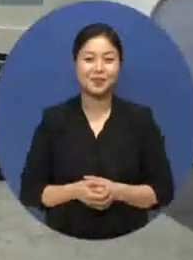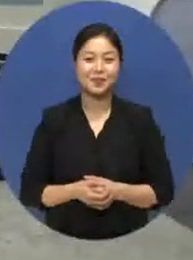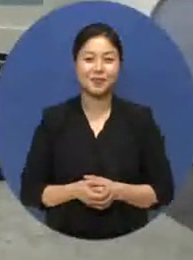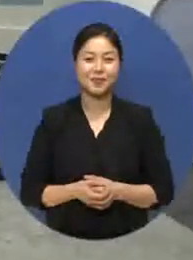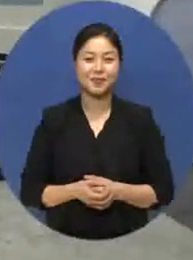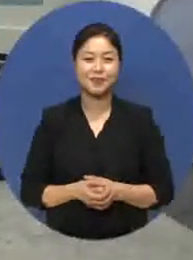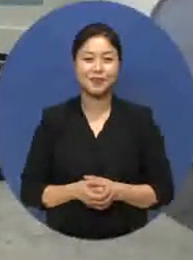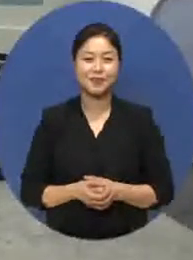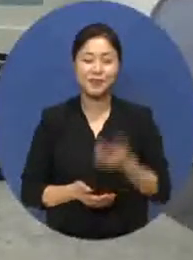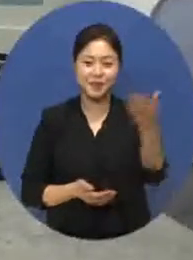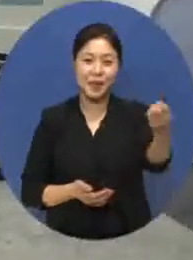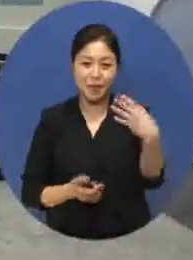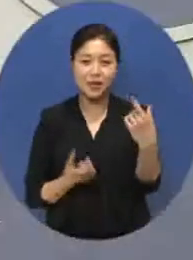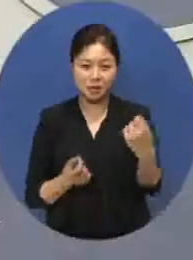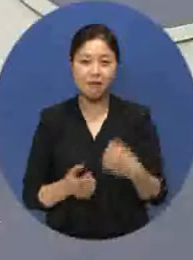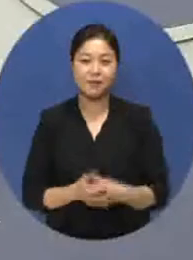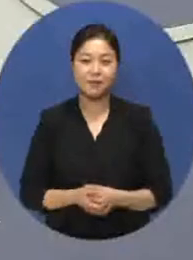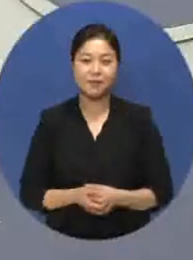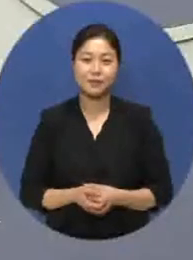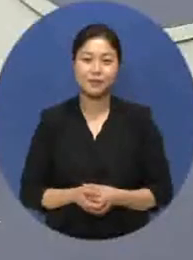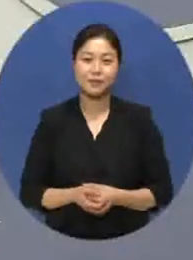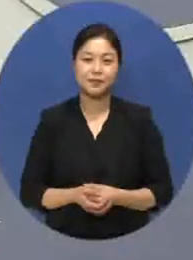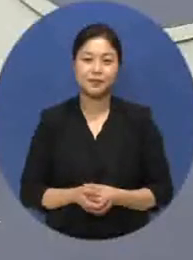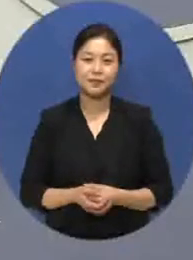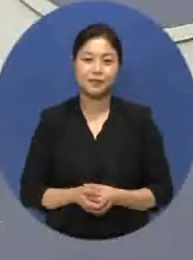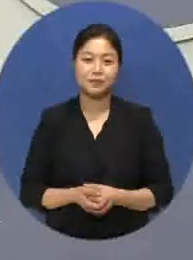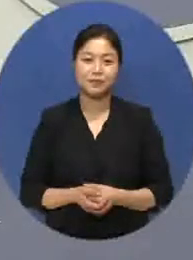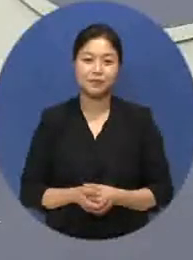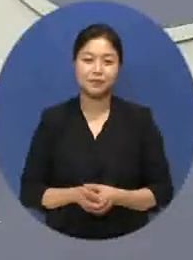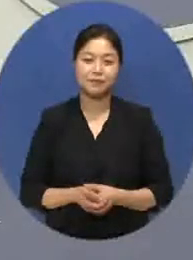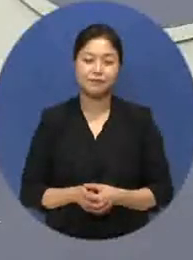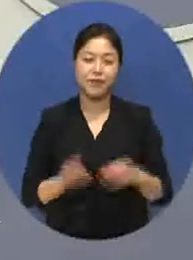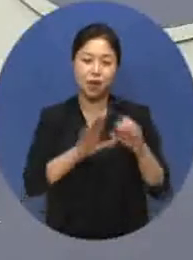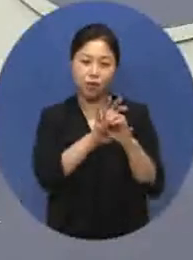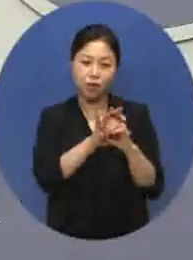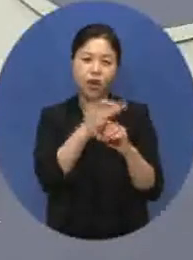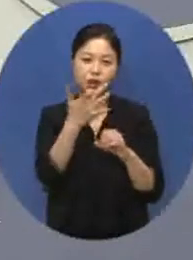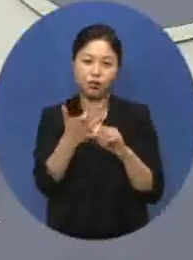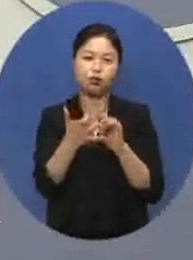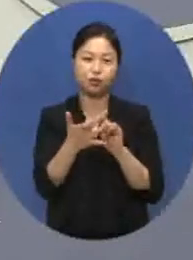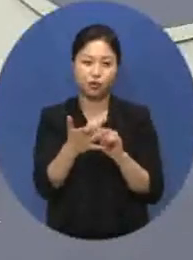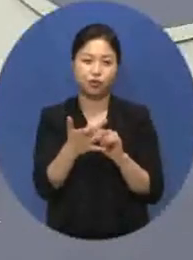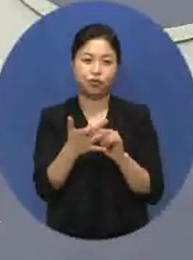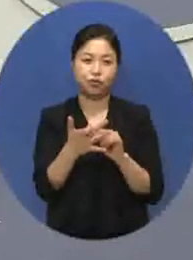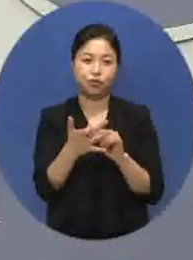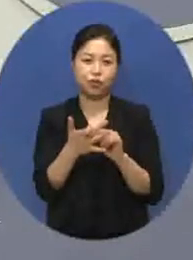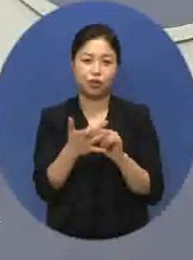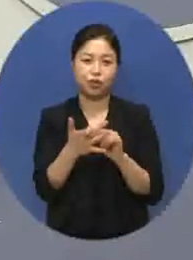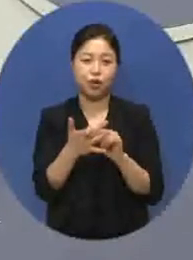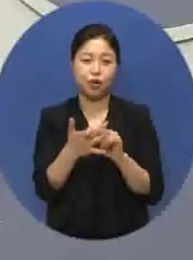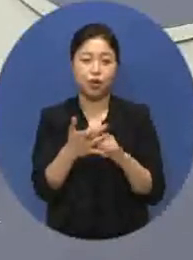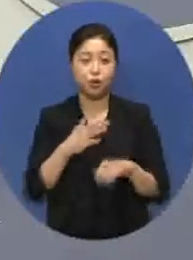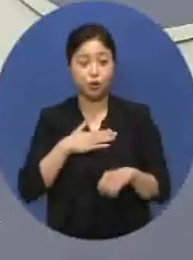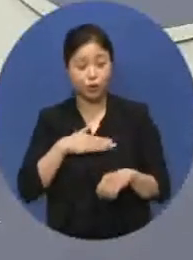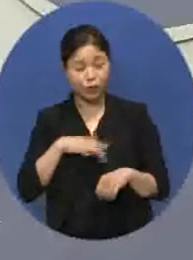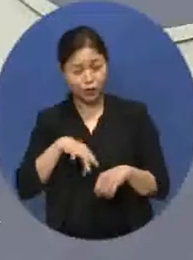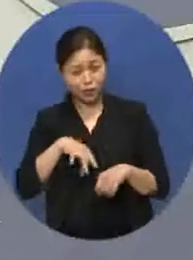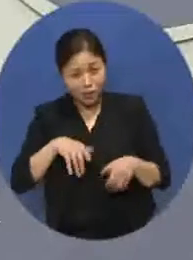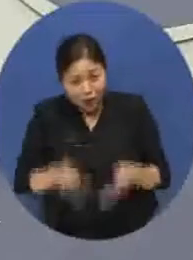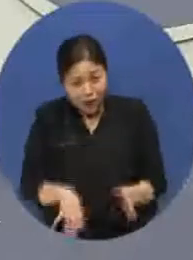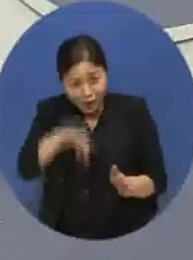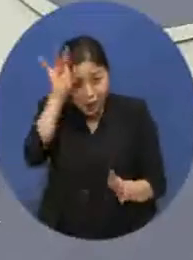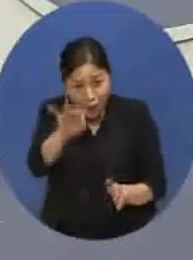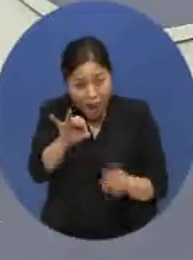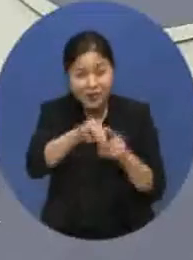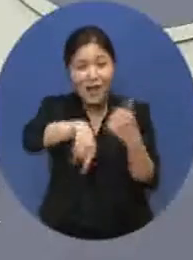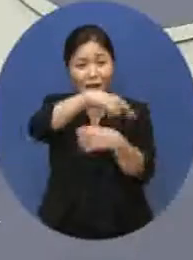좀 앞에 말씀하신 것처럼 예. 이 코로나 19 이 사태는 저도 머리 끝에 털나서 처음 보는 상황인 것 같아요.